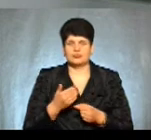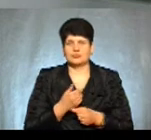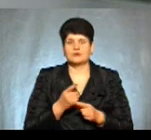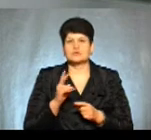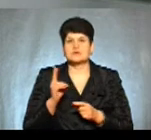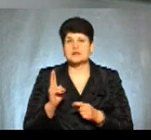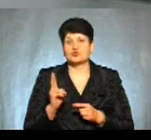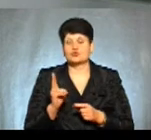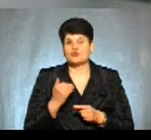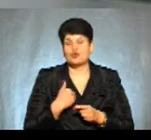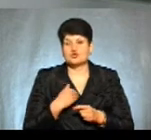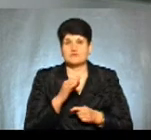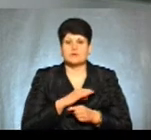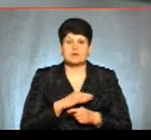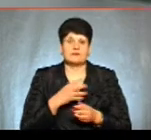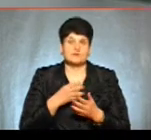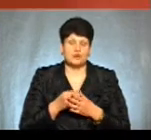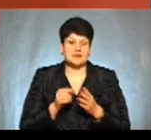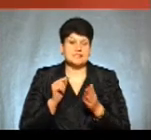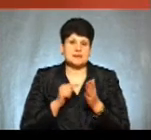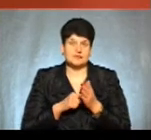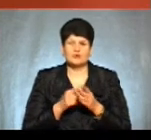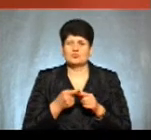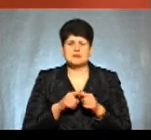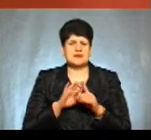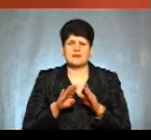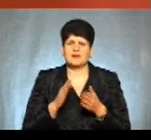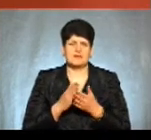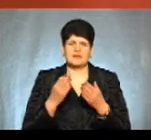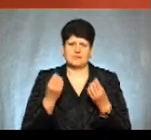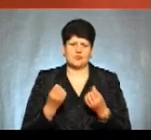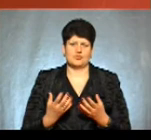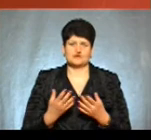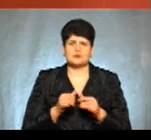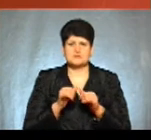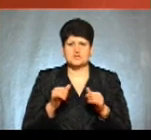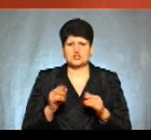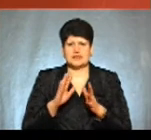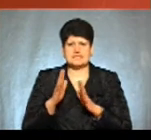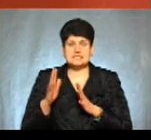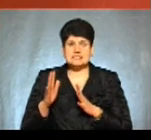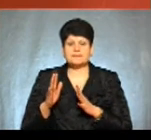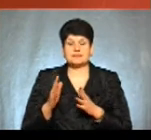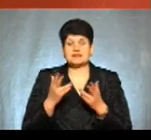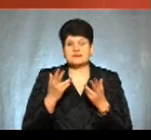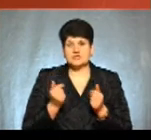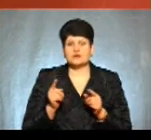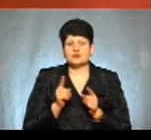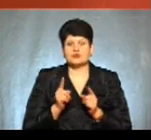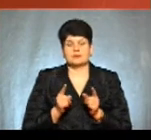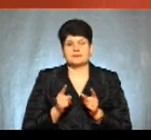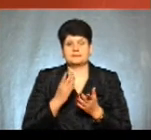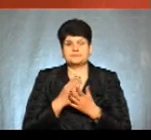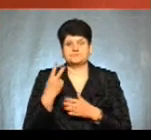це, мабуть, ще раз кажу, у власних цілях. Тому не так все просто, щоб збільшити лісистість. Звичайно, що щоб дійти